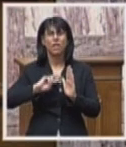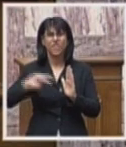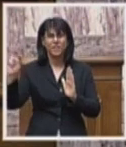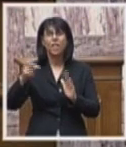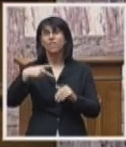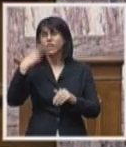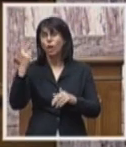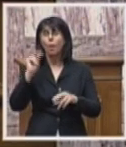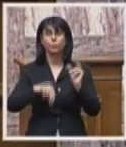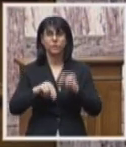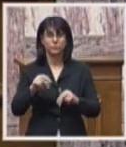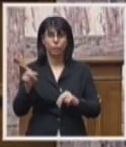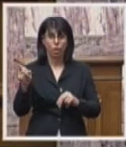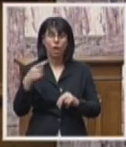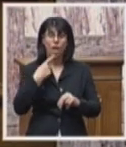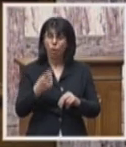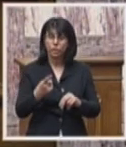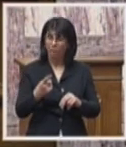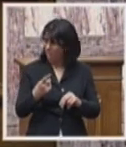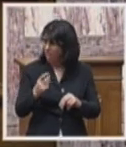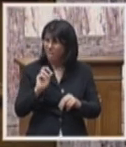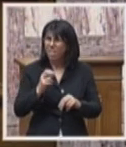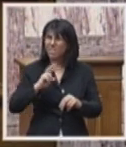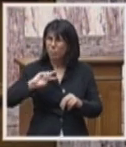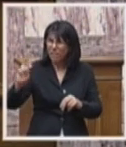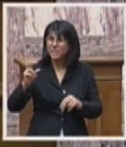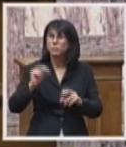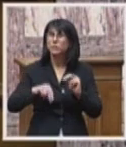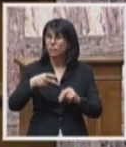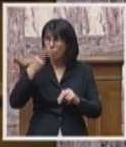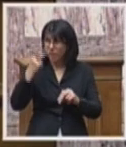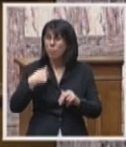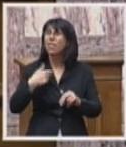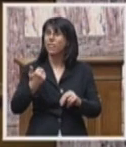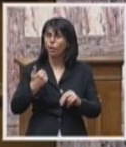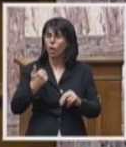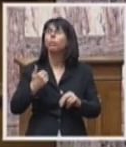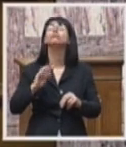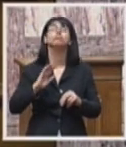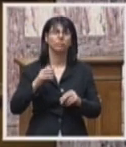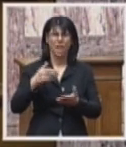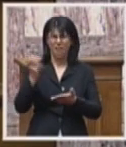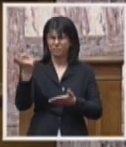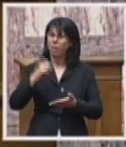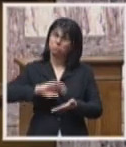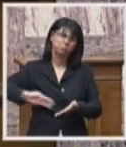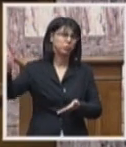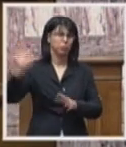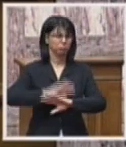ψήφου. Και είπα, πάρτε πίσω τα λεφτά σας, το δικαίωμα ψήφου, εμείς δεν θα το επεμπολίσουμε. Και το πήραν